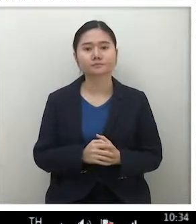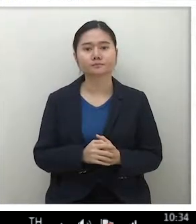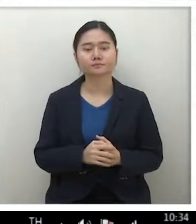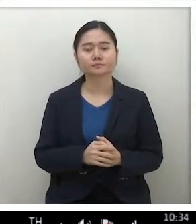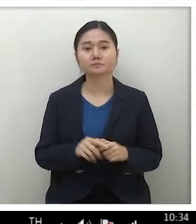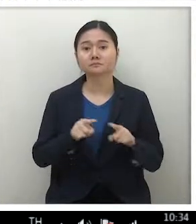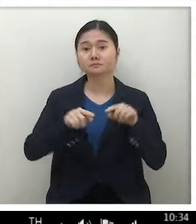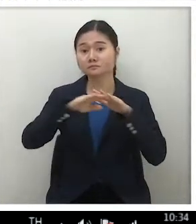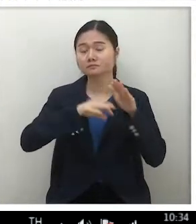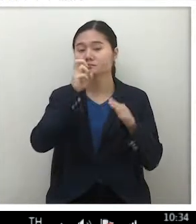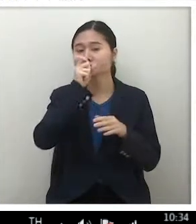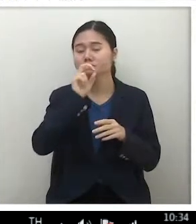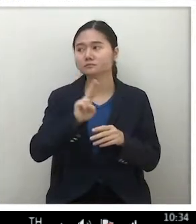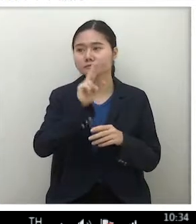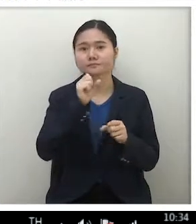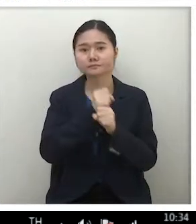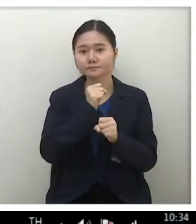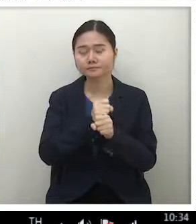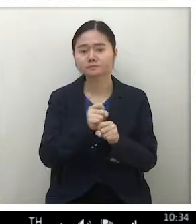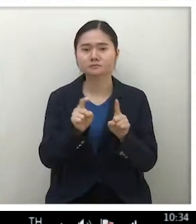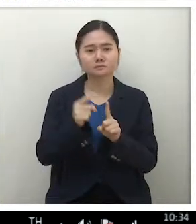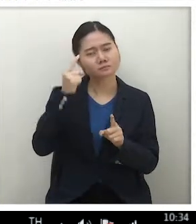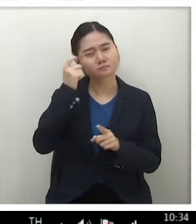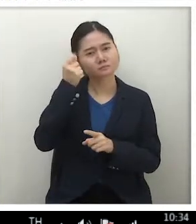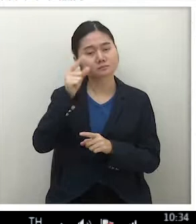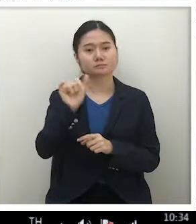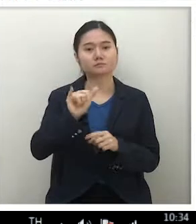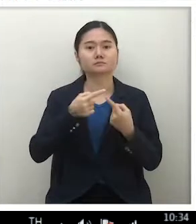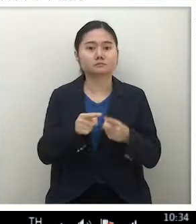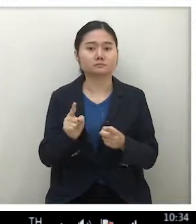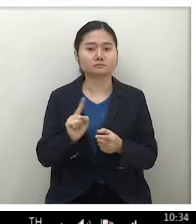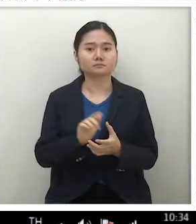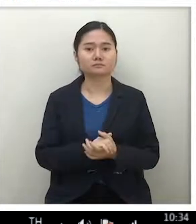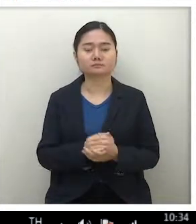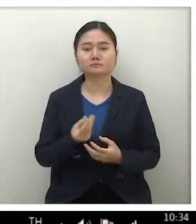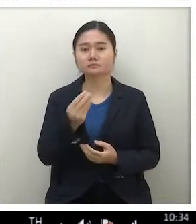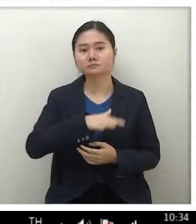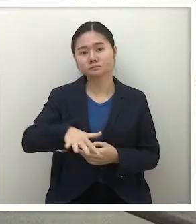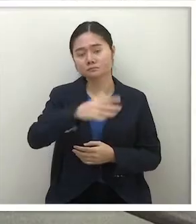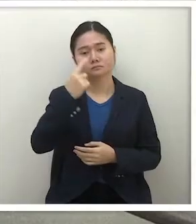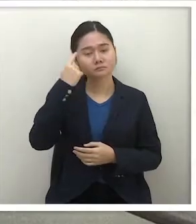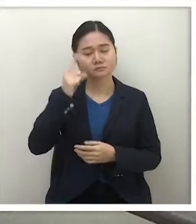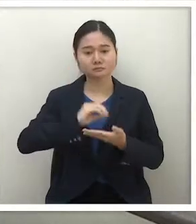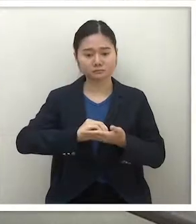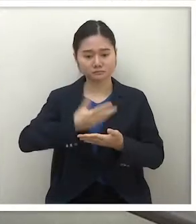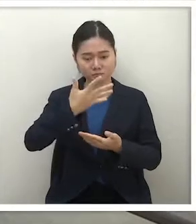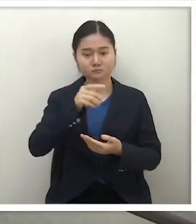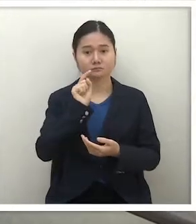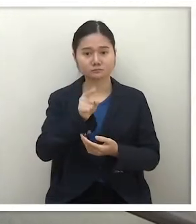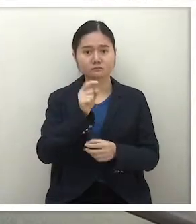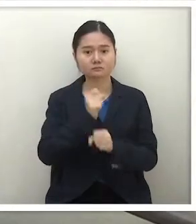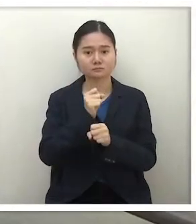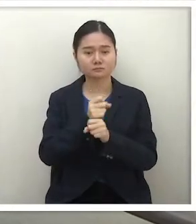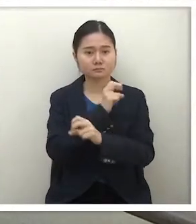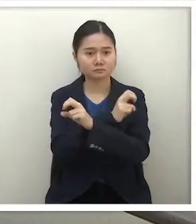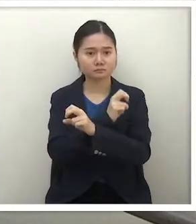ต้นให้ทดสอบใช้เฉยๆนะครับอาจจะยังไม่ค่อยเข้าใจแต่ว่าให้ได้รู้ว่าในโปรแกรมเนี้ยมีการ